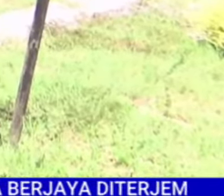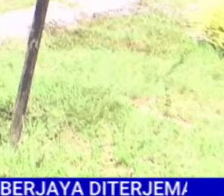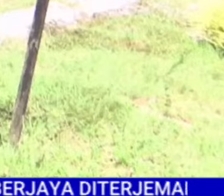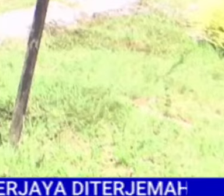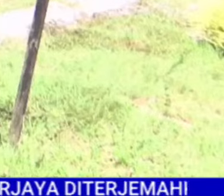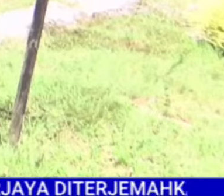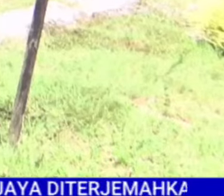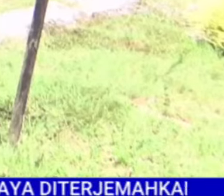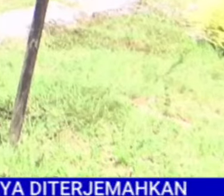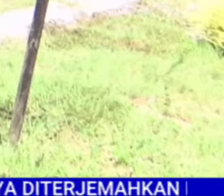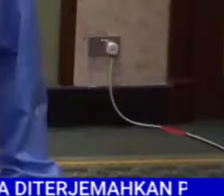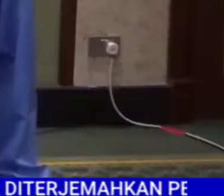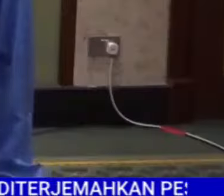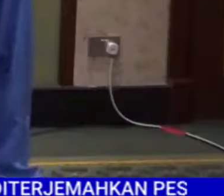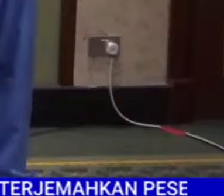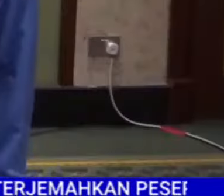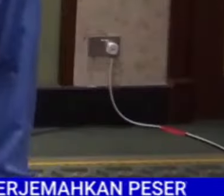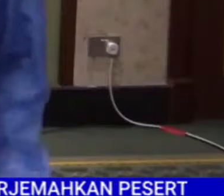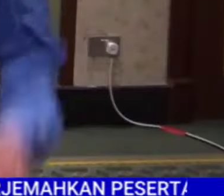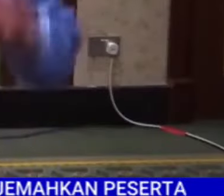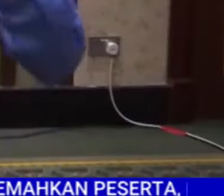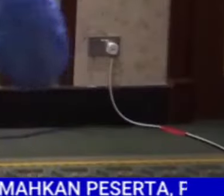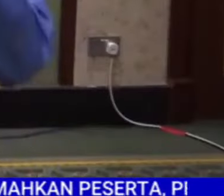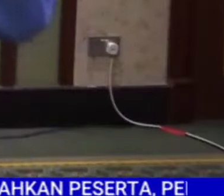tahun 2022.